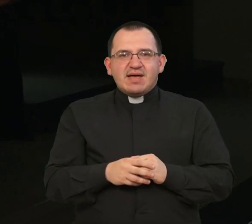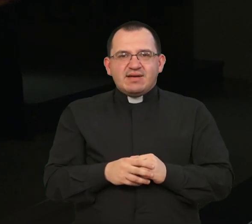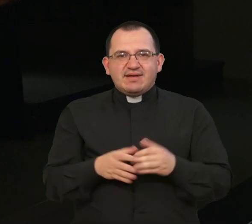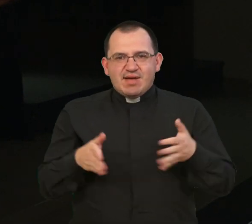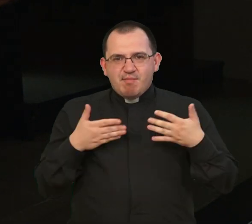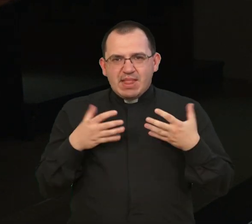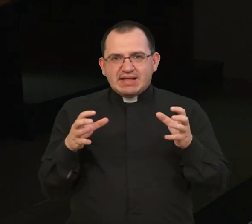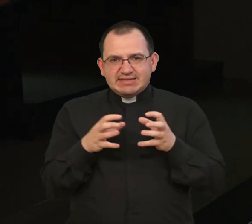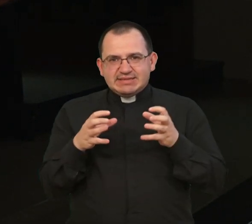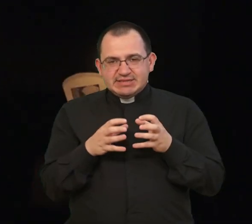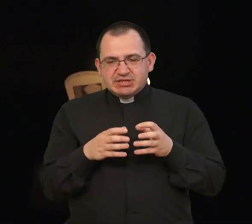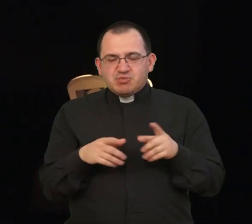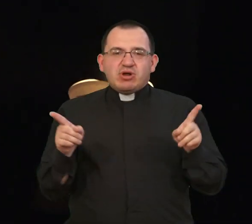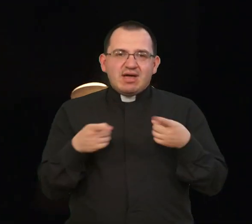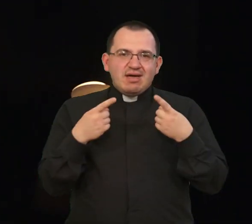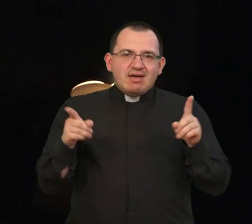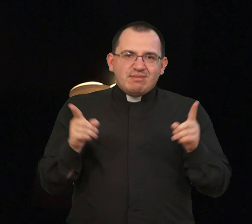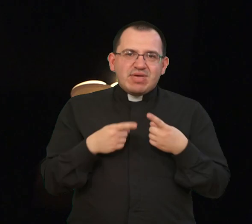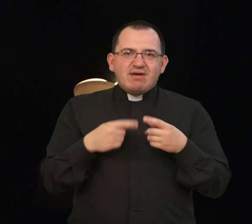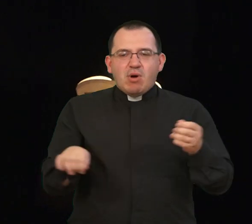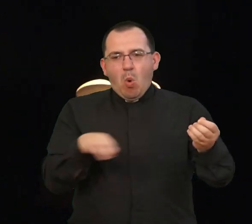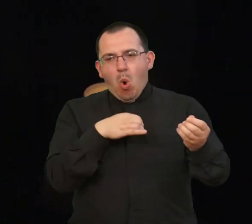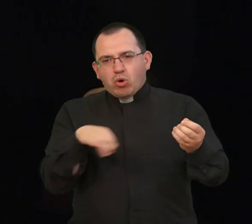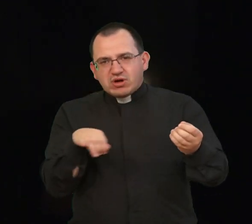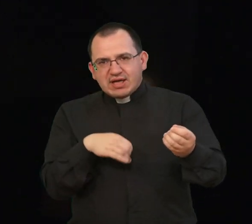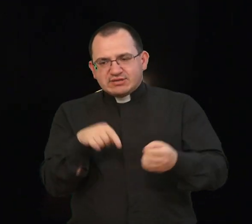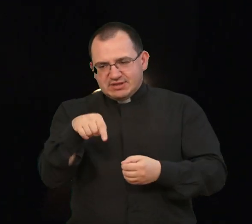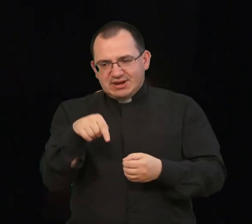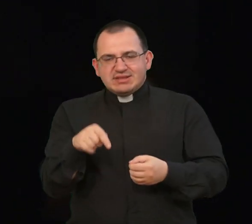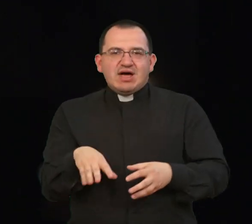prigodnim orkestrom, animirao je svojim pjevanjem molitveno